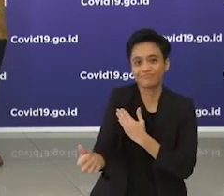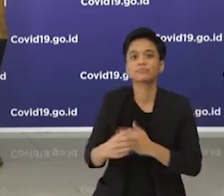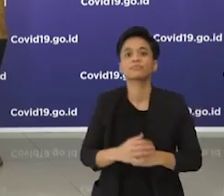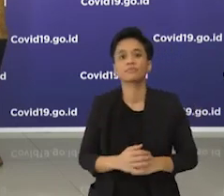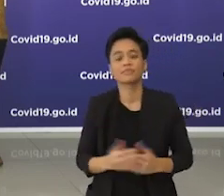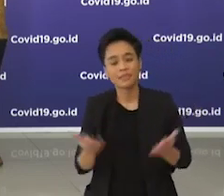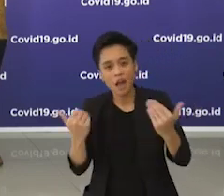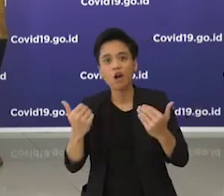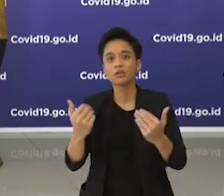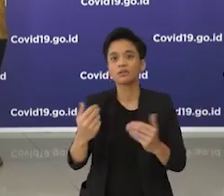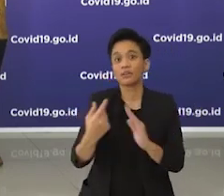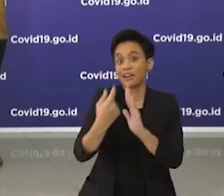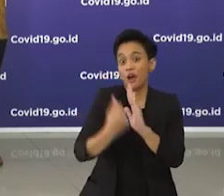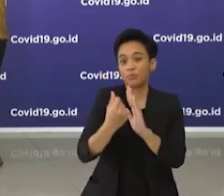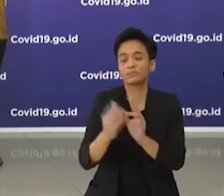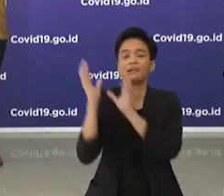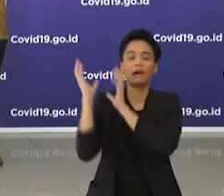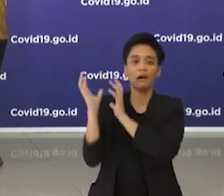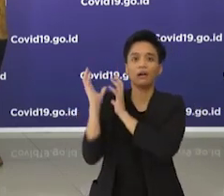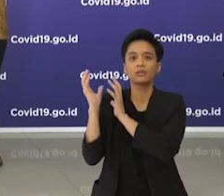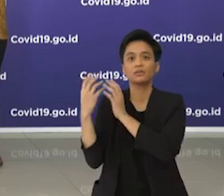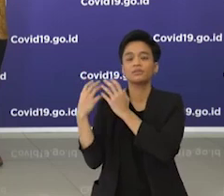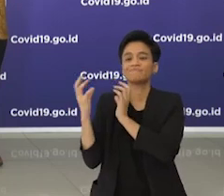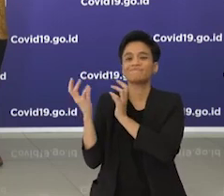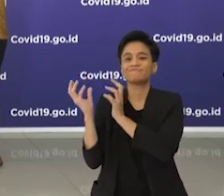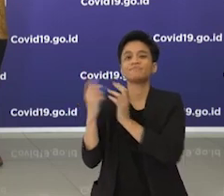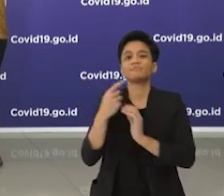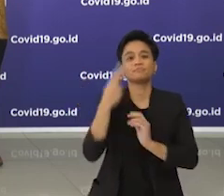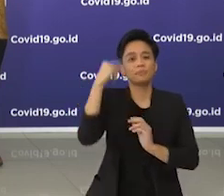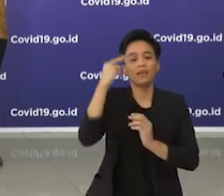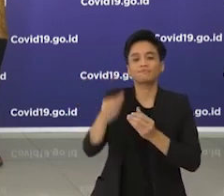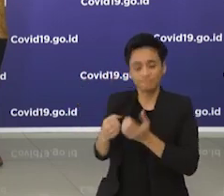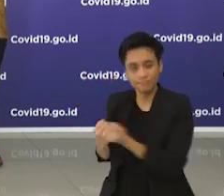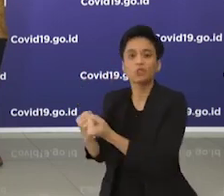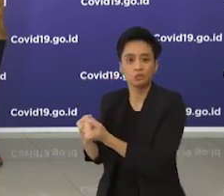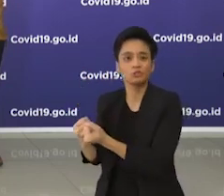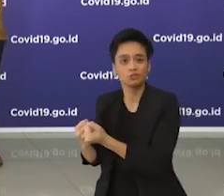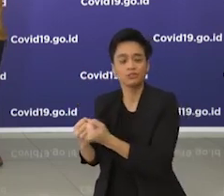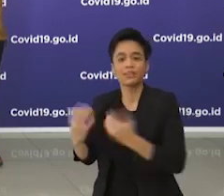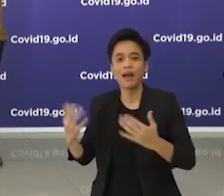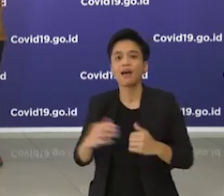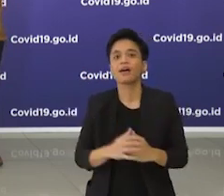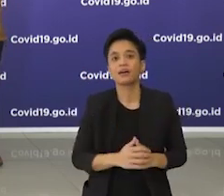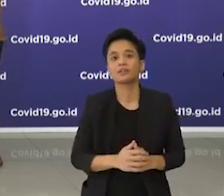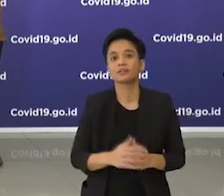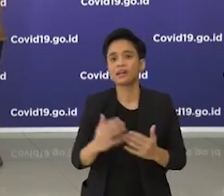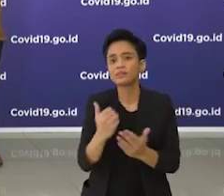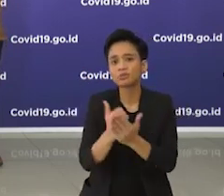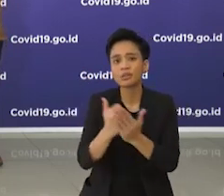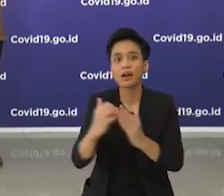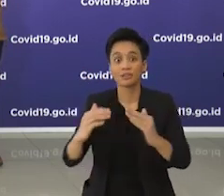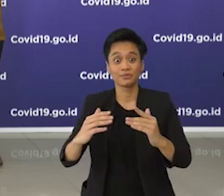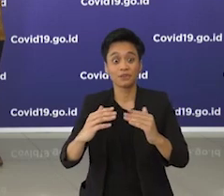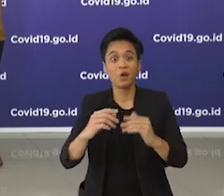ekonominya yang bertambah Hai yang menjadi bertambah Pada hari ini adalah mereka yang tinggal di rumah